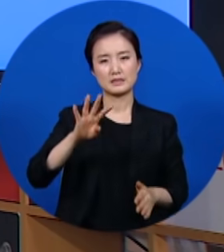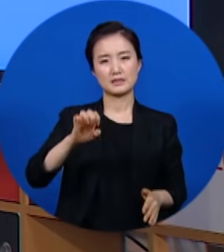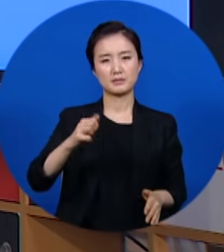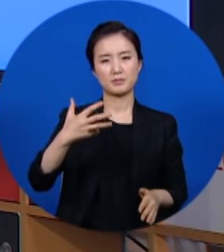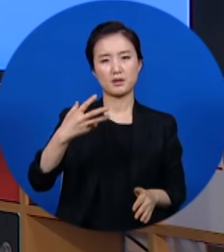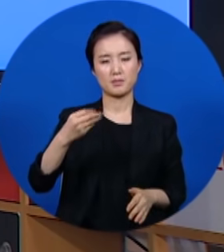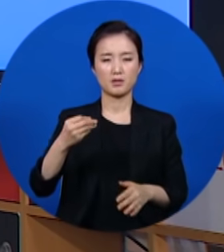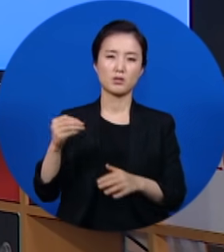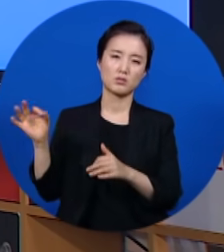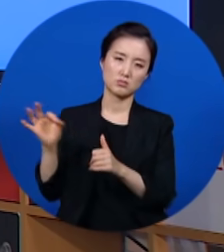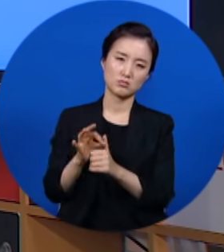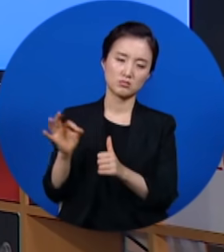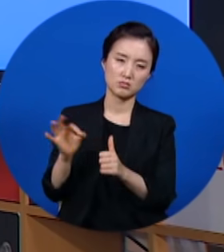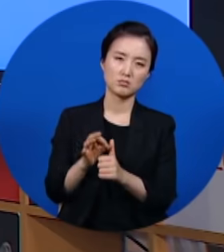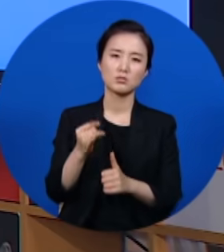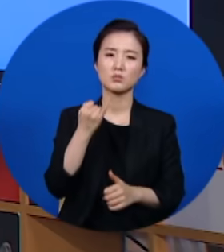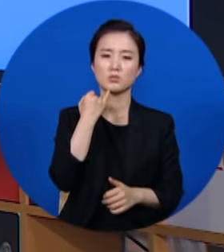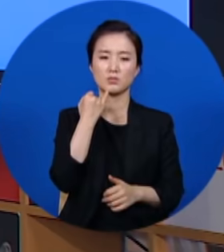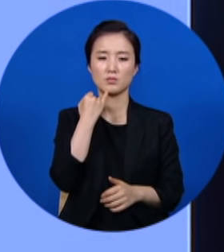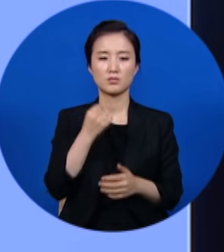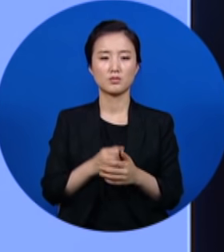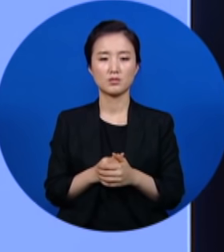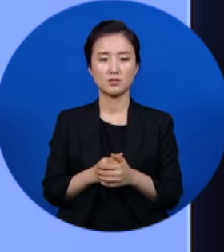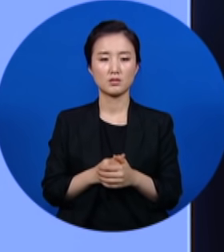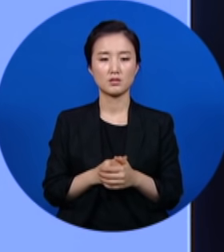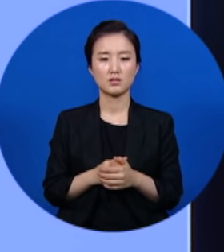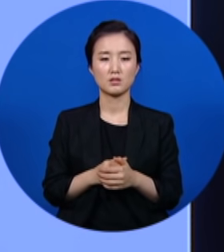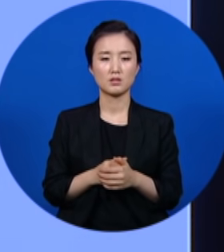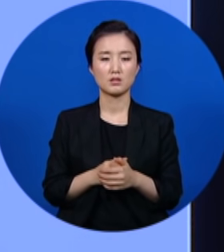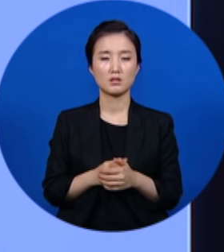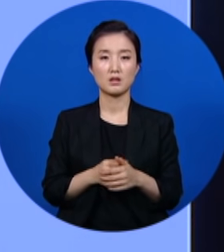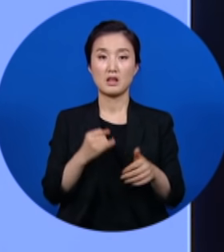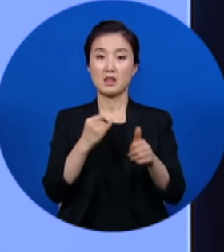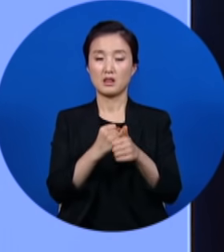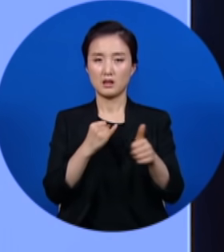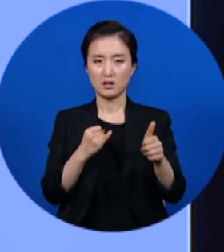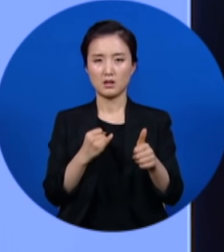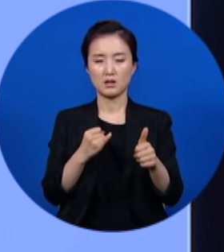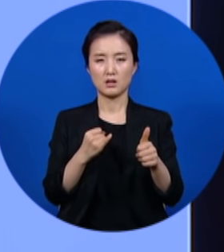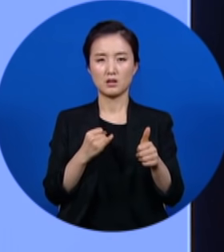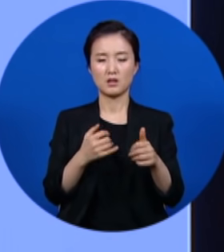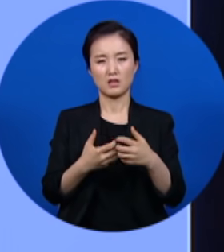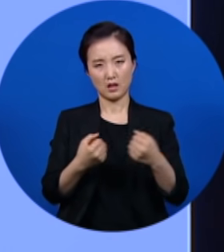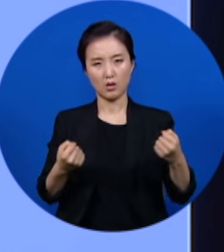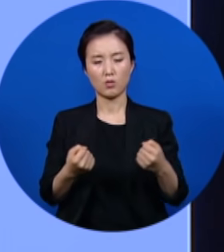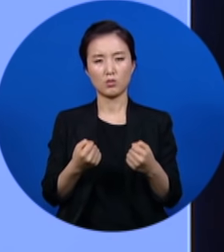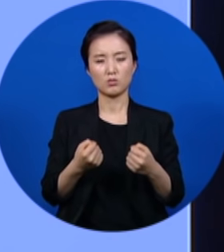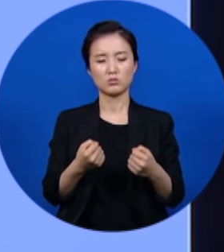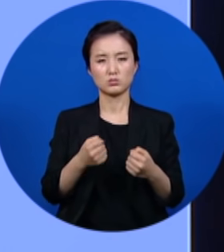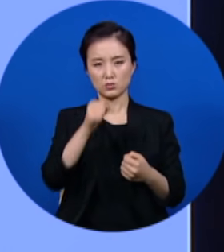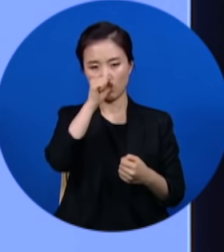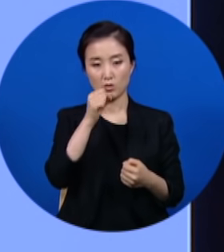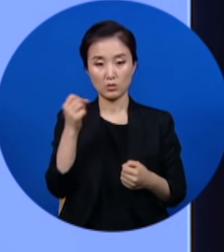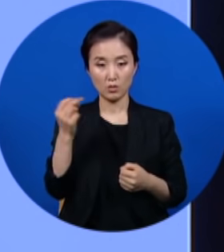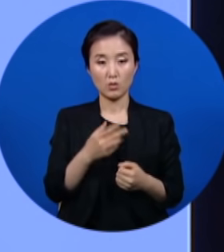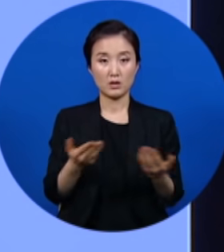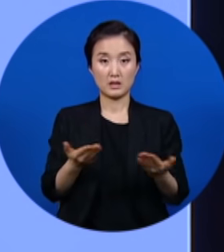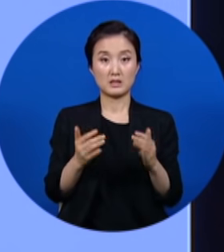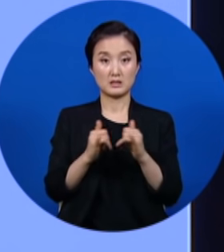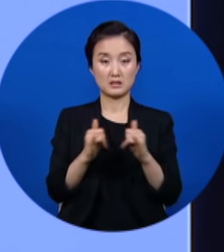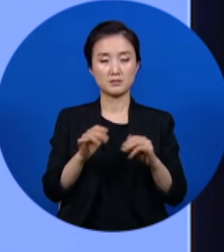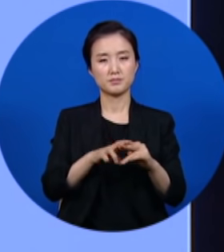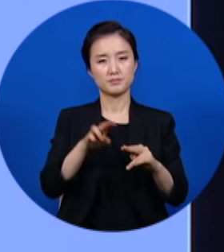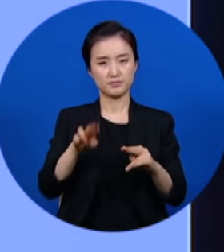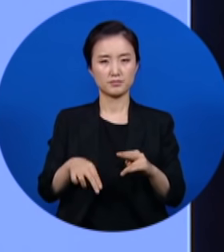오르면 드러납니다 남편 거 같지만 절대 굴 염려 없어요 직장인은 퇴직 영국 그걸로 모자라